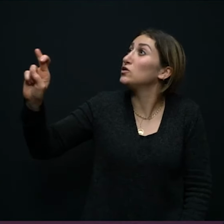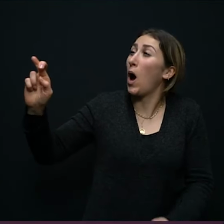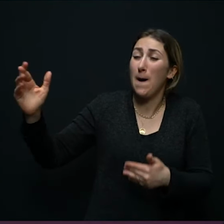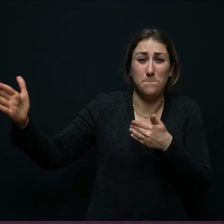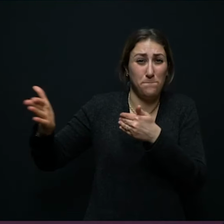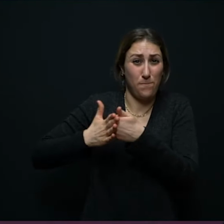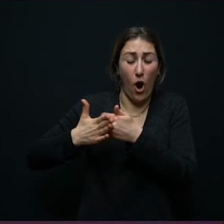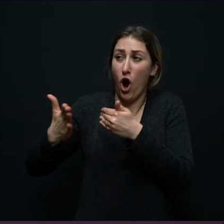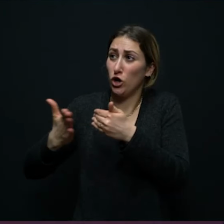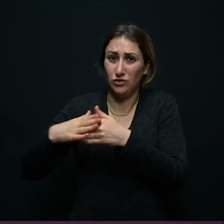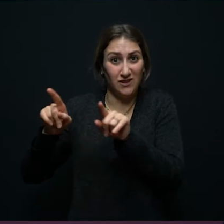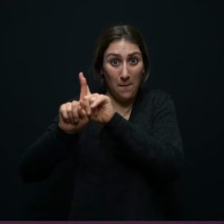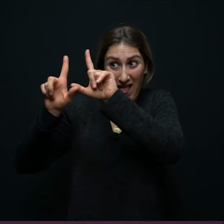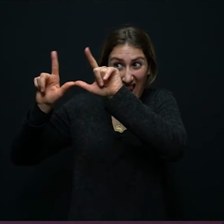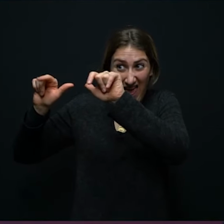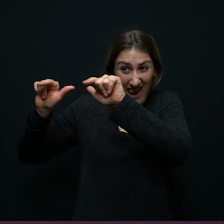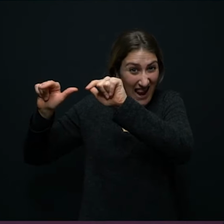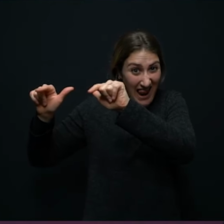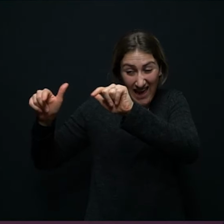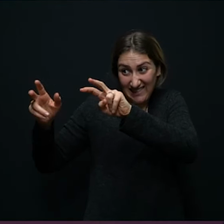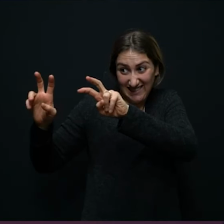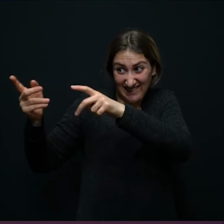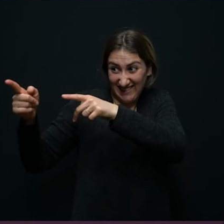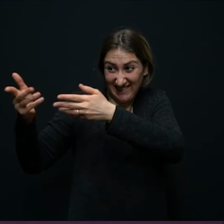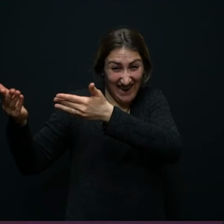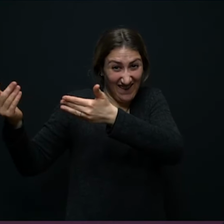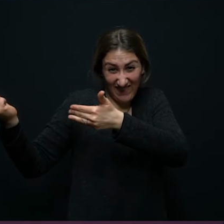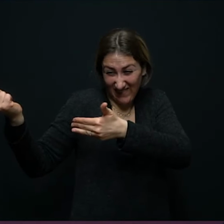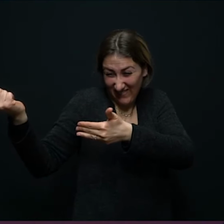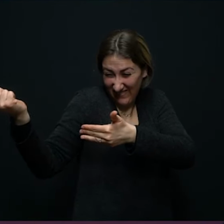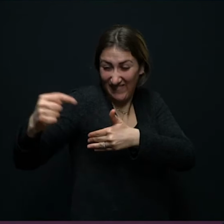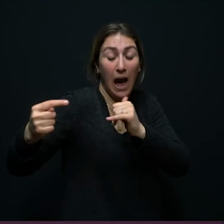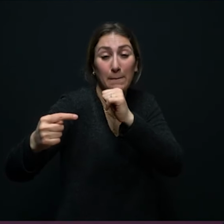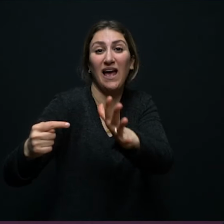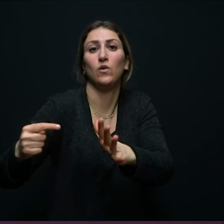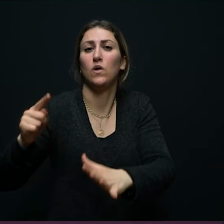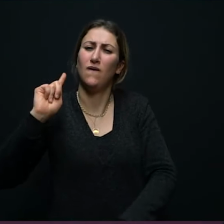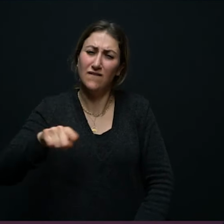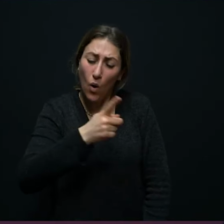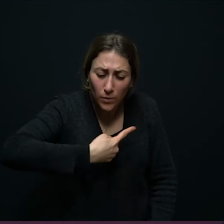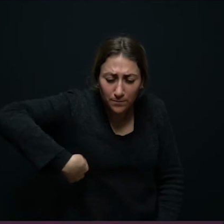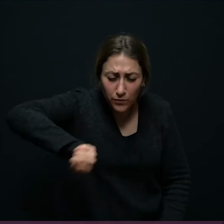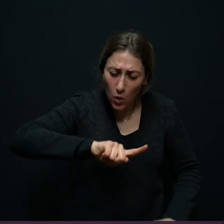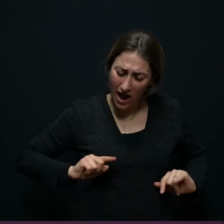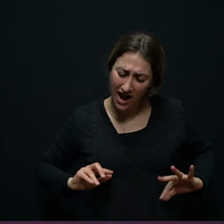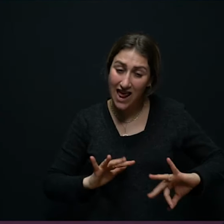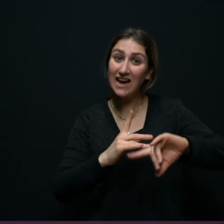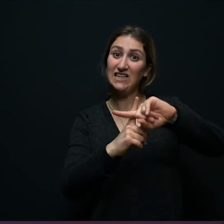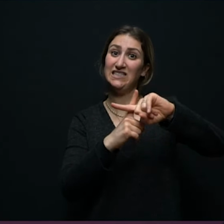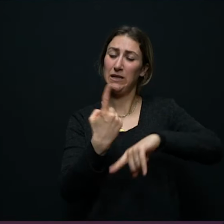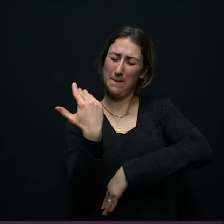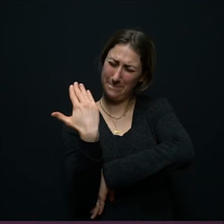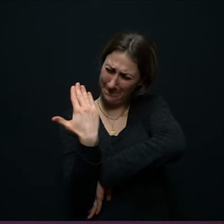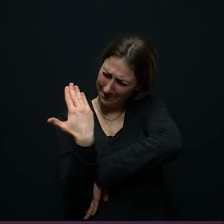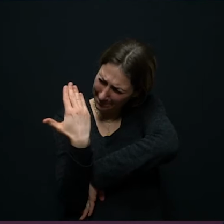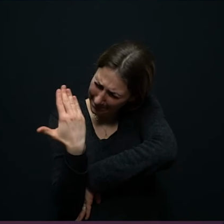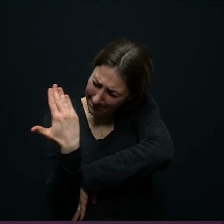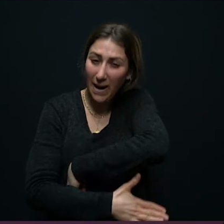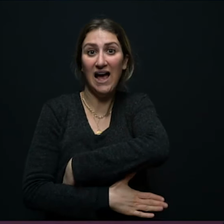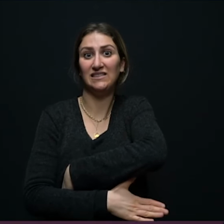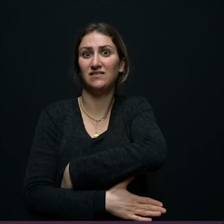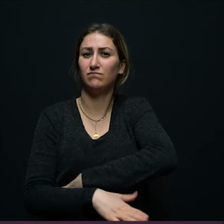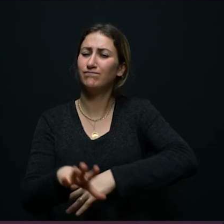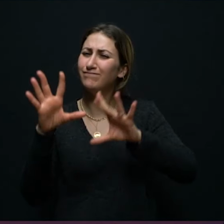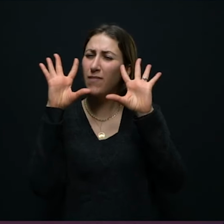et je pense qu'il est vraiment urgent que l'église se tiennent sur la brèche maintenant je pense qu'il est vraiment urgent que nous soyons sur nos gardes